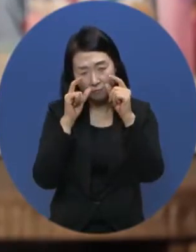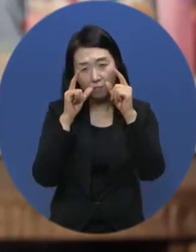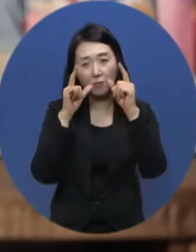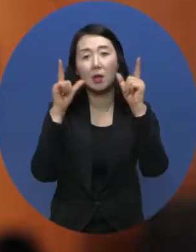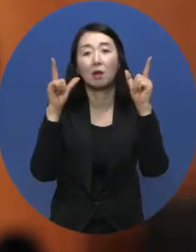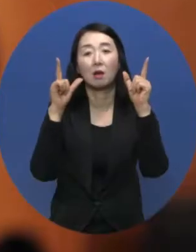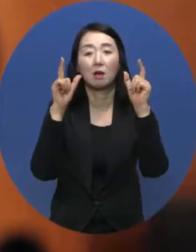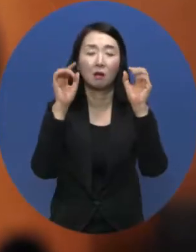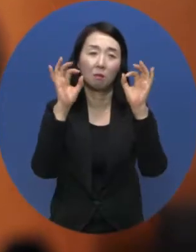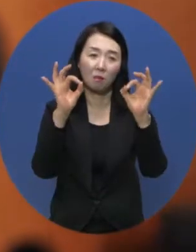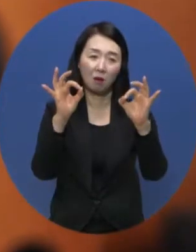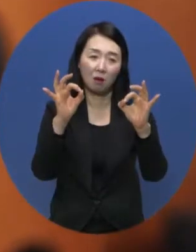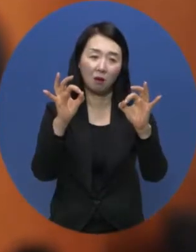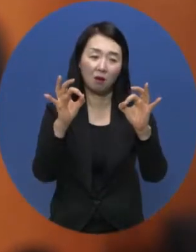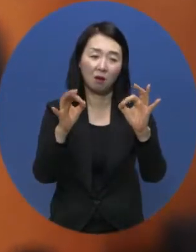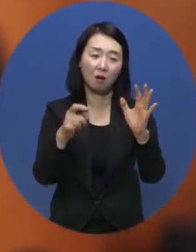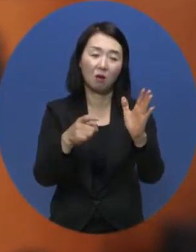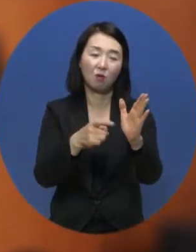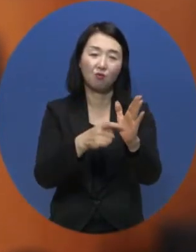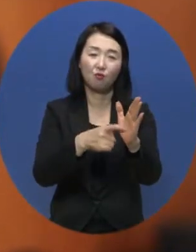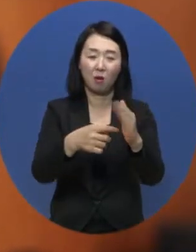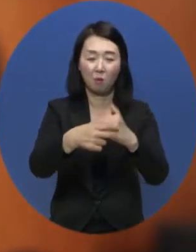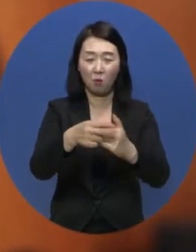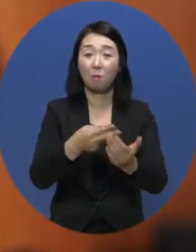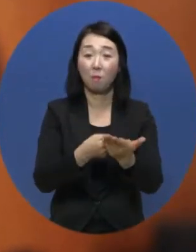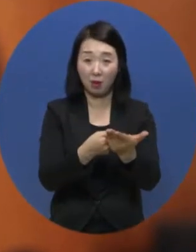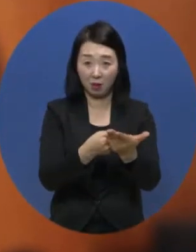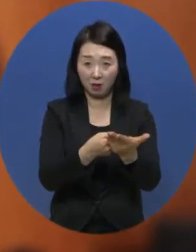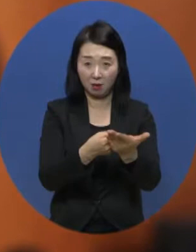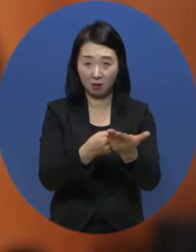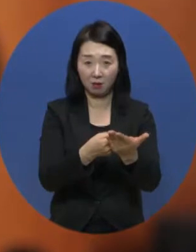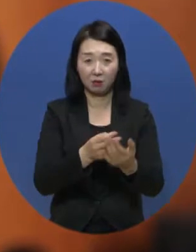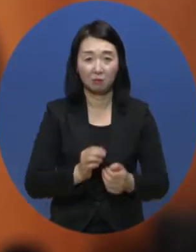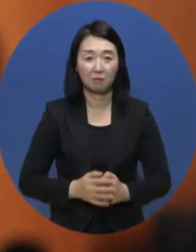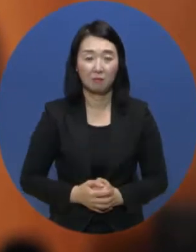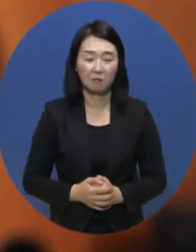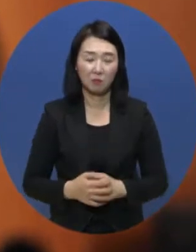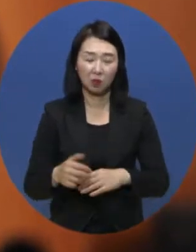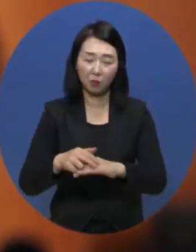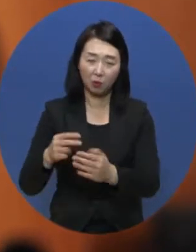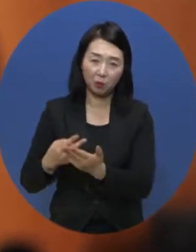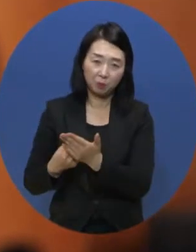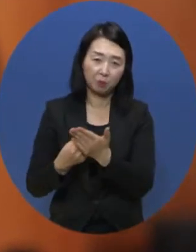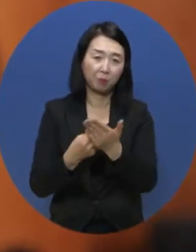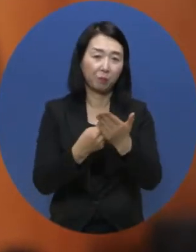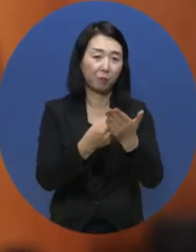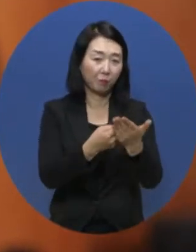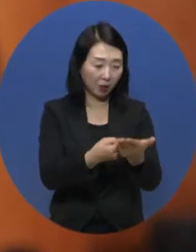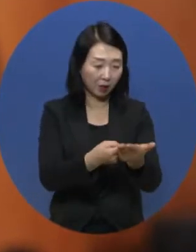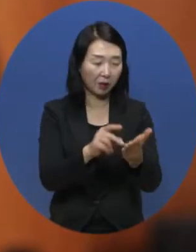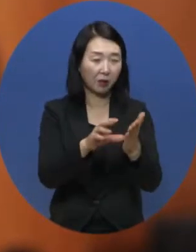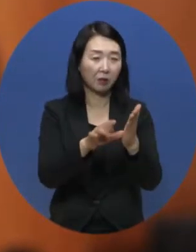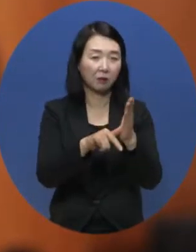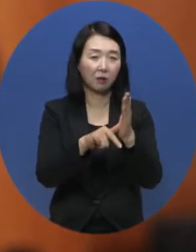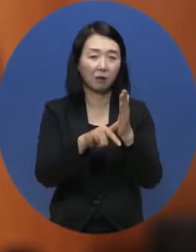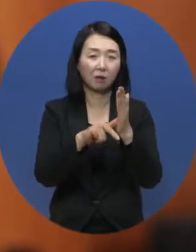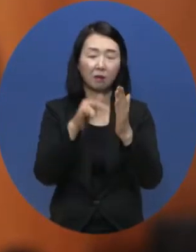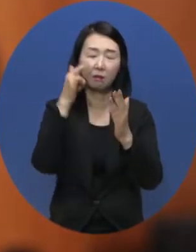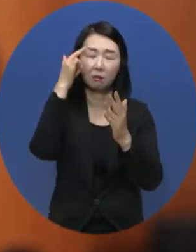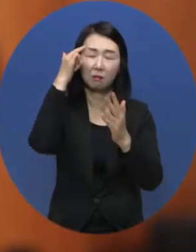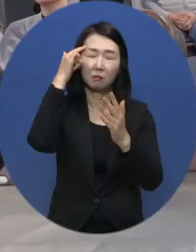중환자실이더라고요. 병원으로 이송되면서 희미하게 기억되는 몇 가지 장면만 떠오를